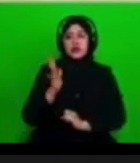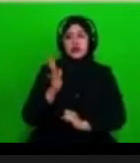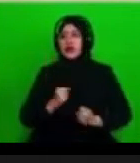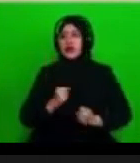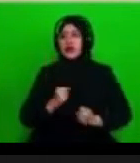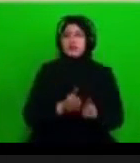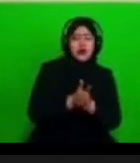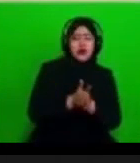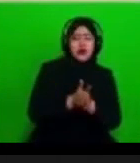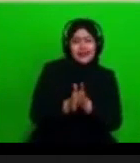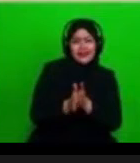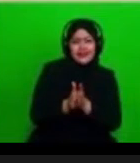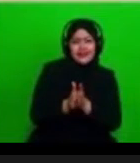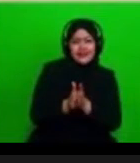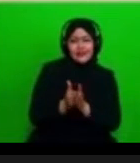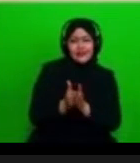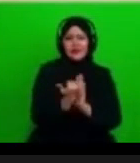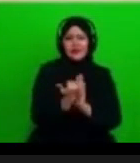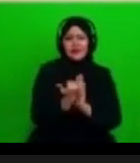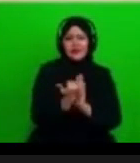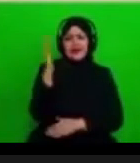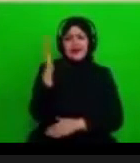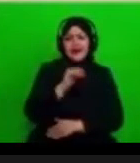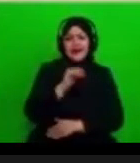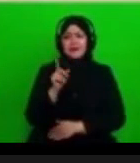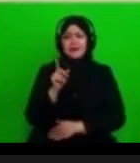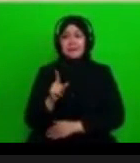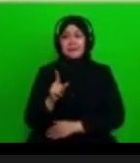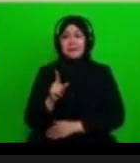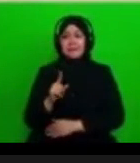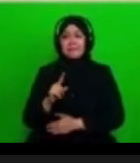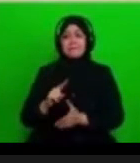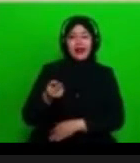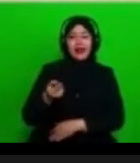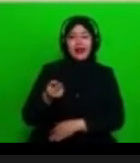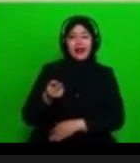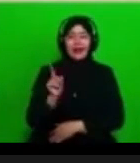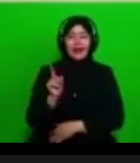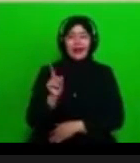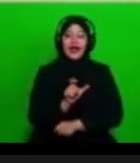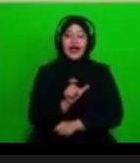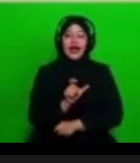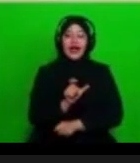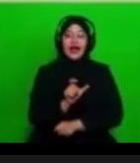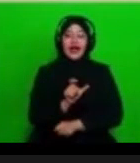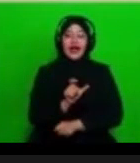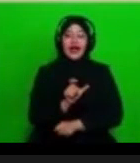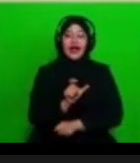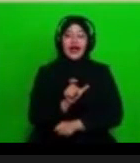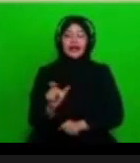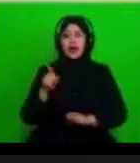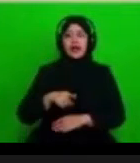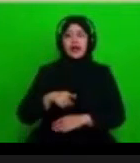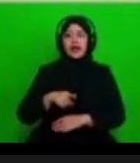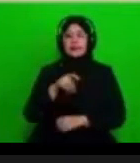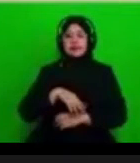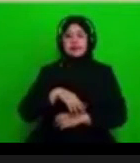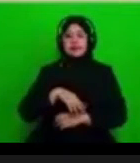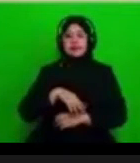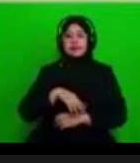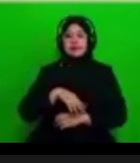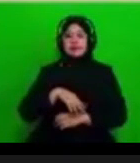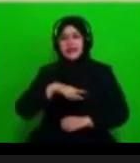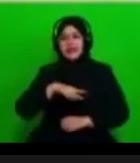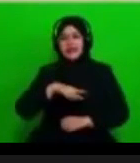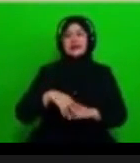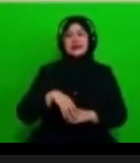Kemdikbudristek, Ibu Franka Makarim. Halo, selamat pagi Ibu Franka. Selamat pagi Ibu. Selamat pagi. Waduh luar